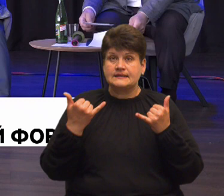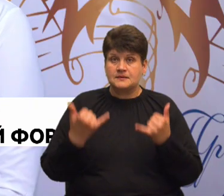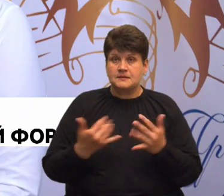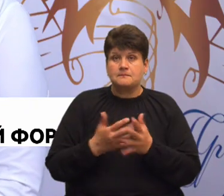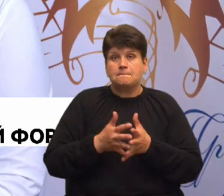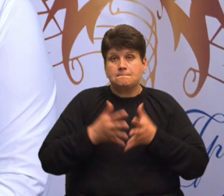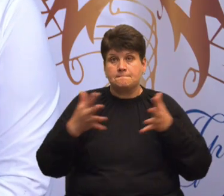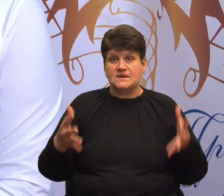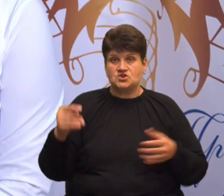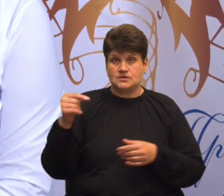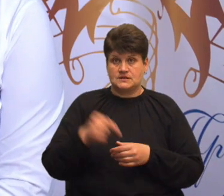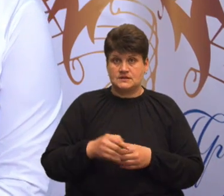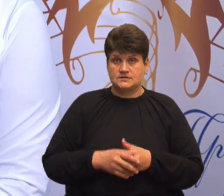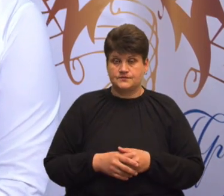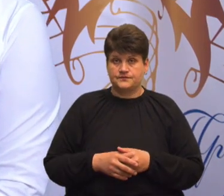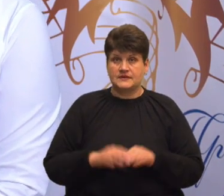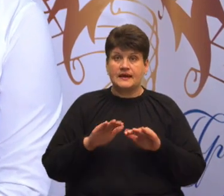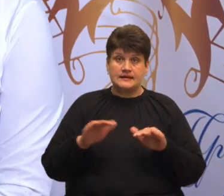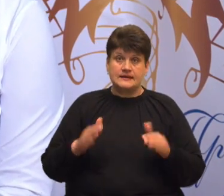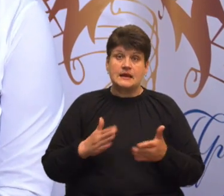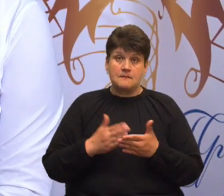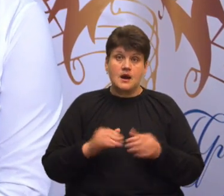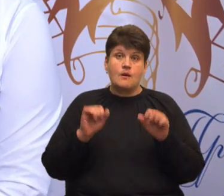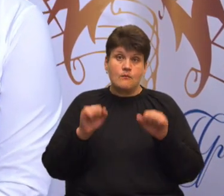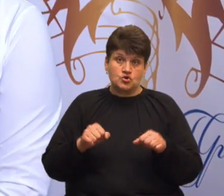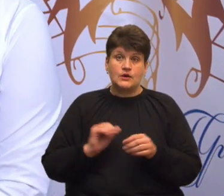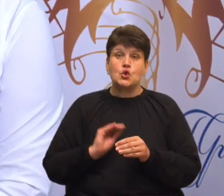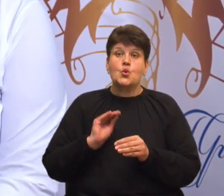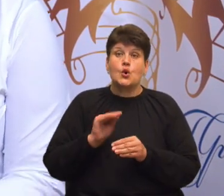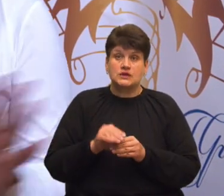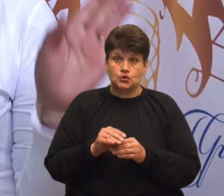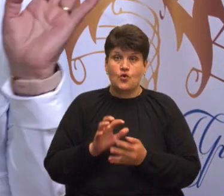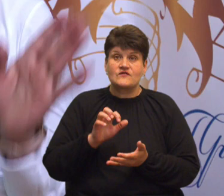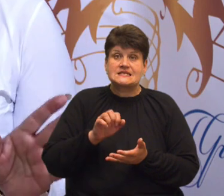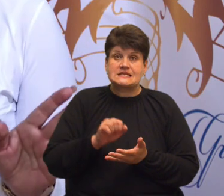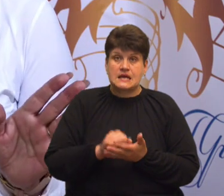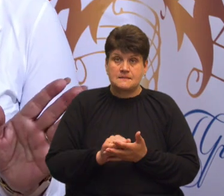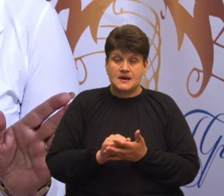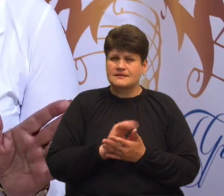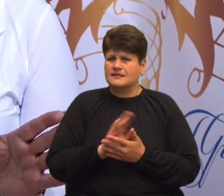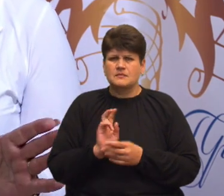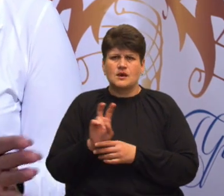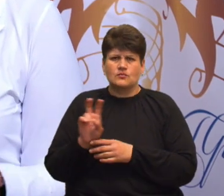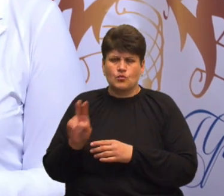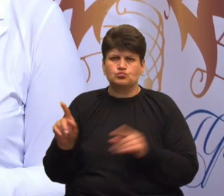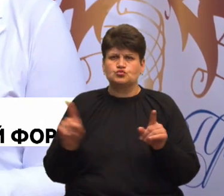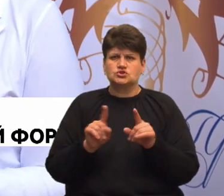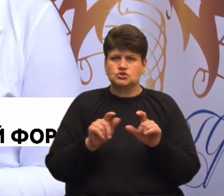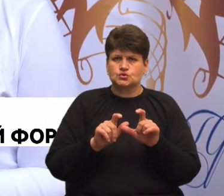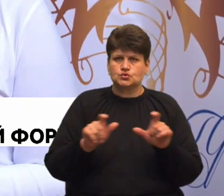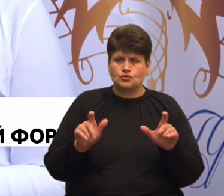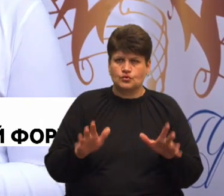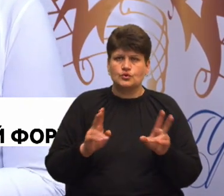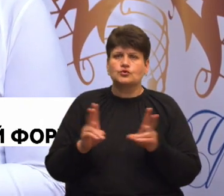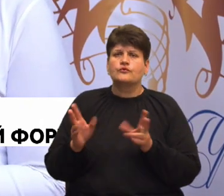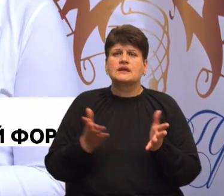тисяча діти мають можливість додатково займатися не відвідуючи музичні школи Хто